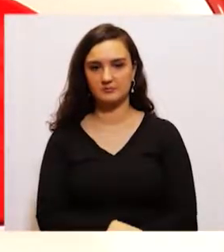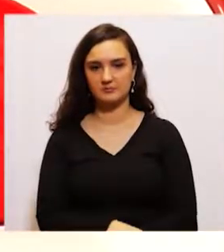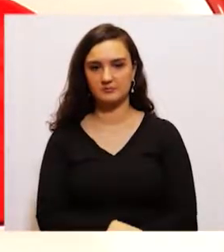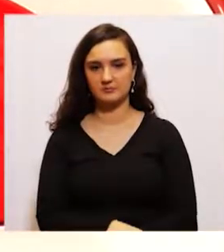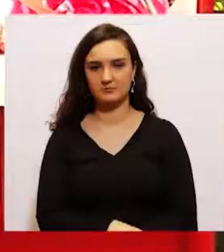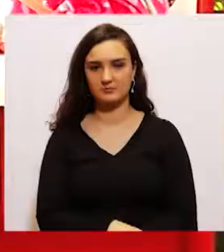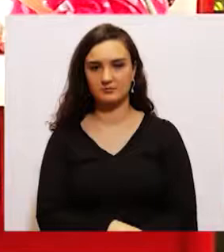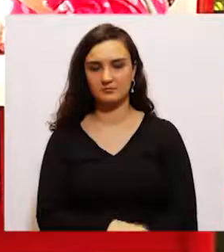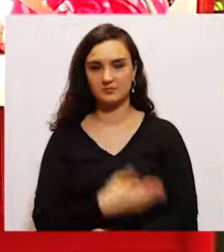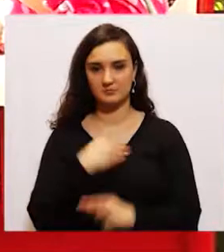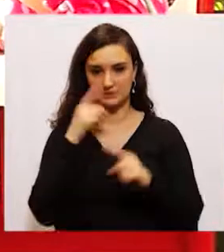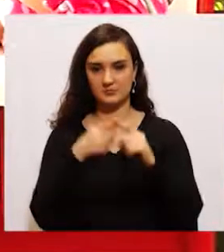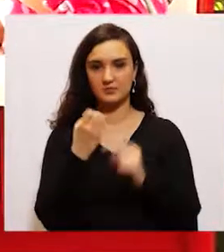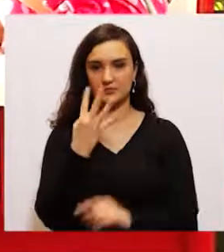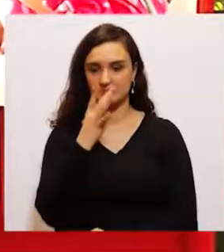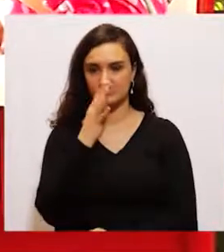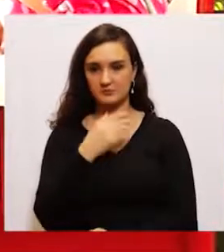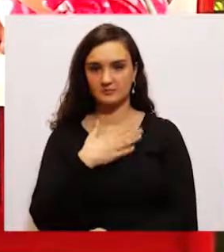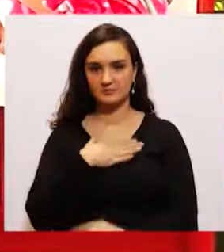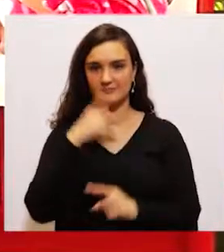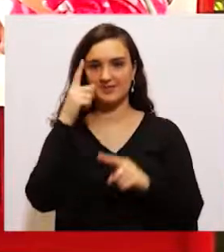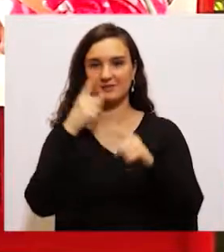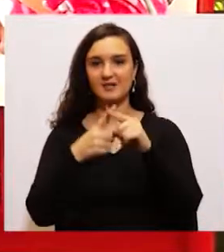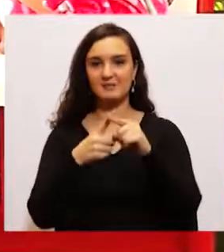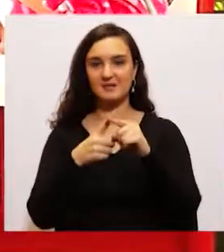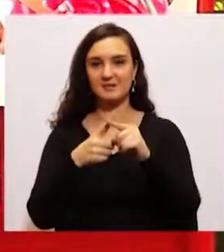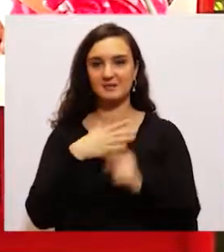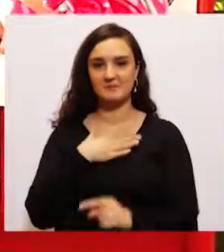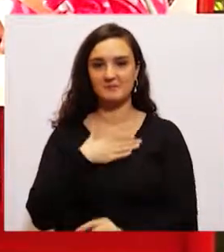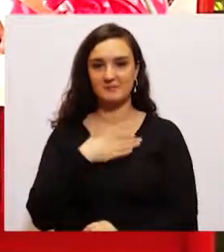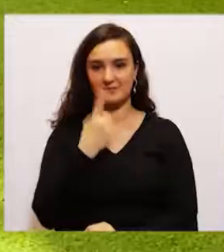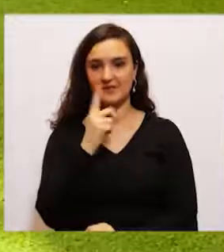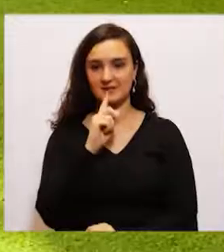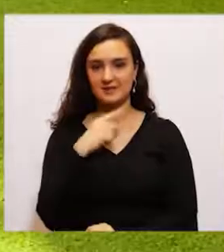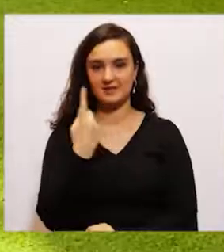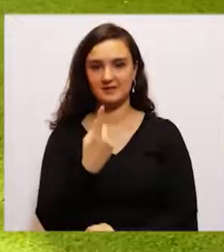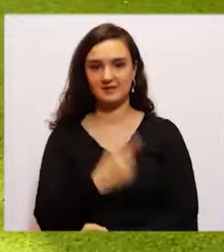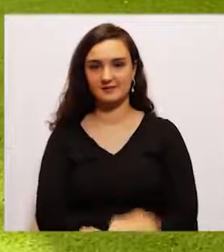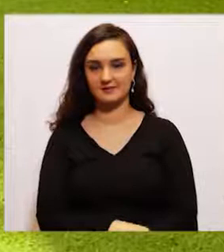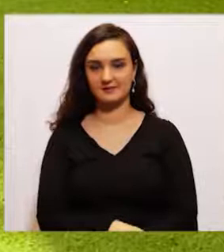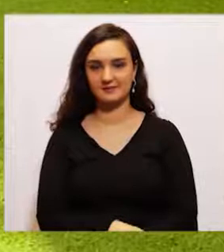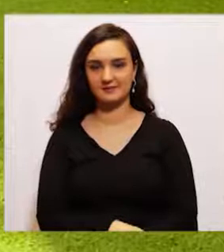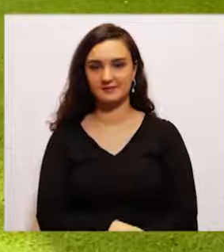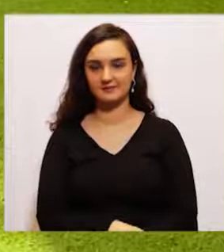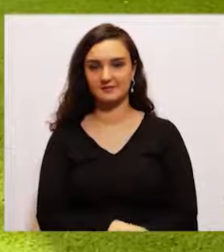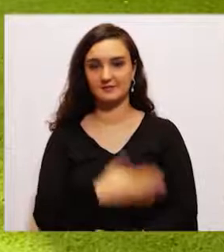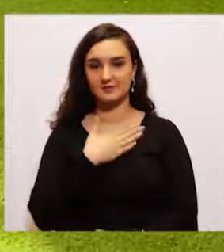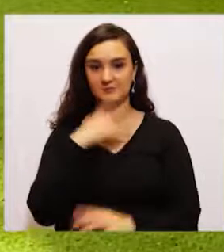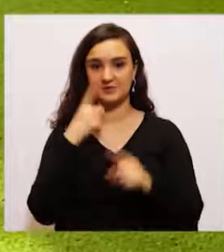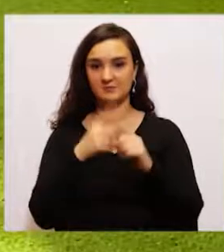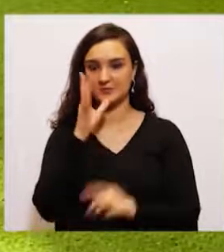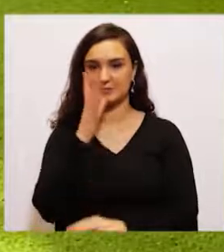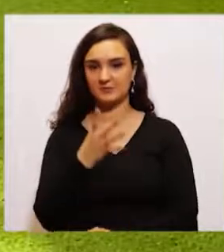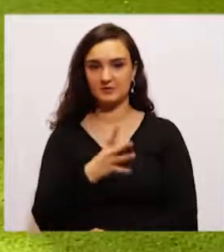ძმაც 14. რას ლაპარაკო? ჩემი ძმა 1. ხა, შენი? ჩემი ძმა 5-ის. ნუ